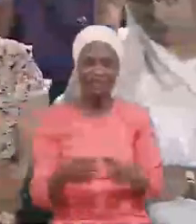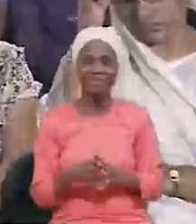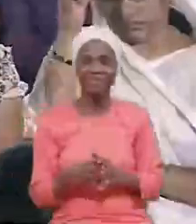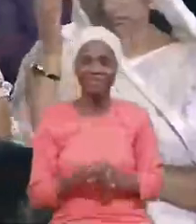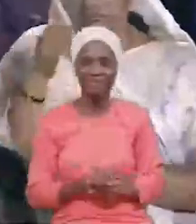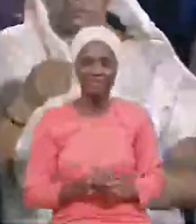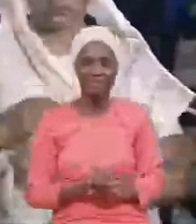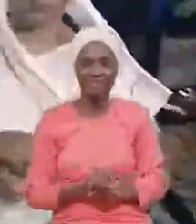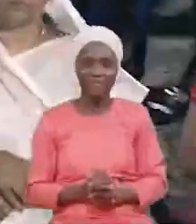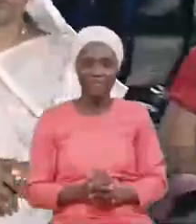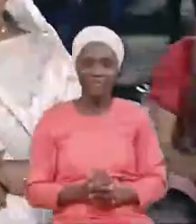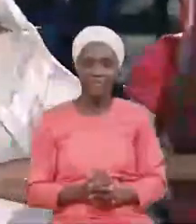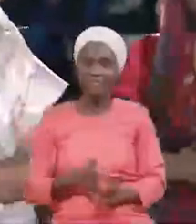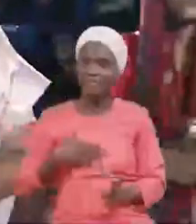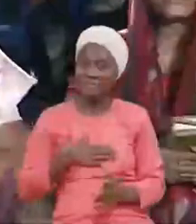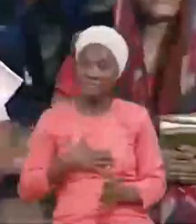S'il vous plaît,